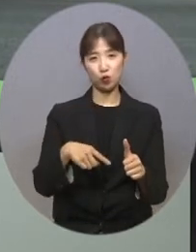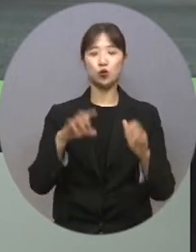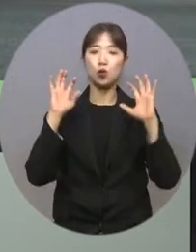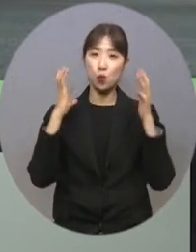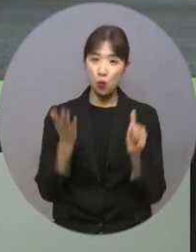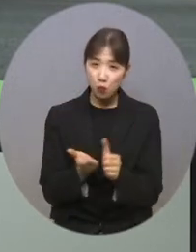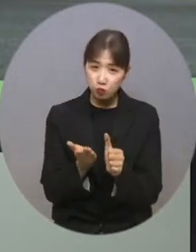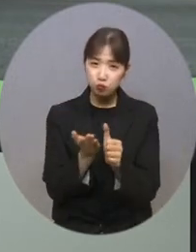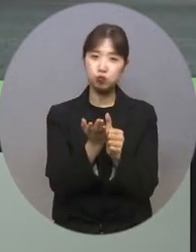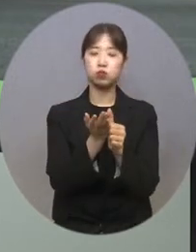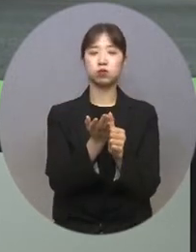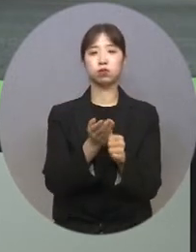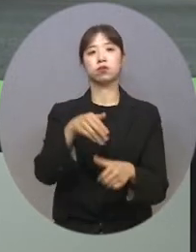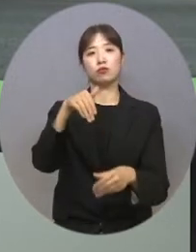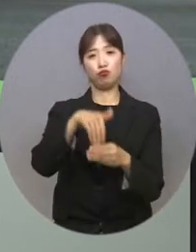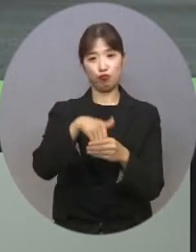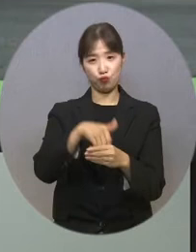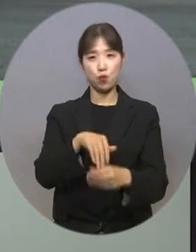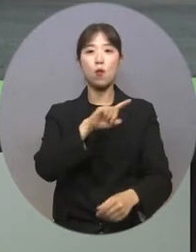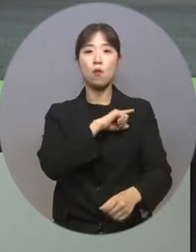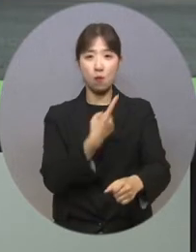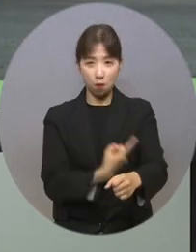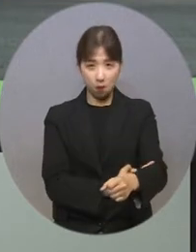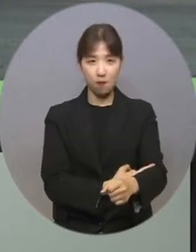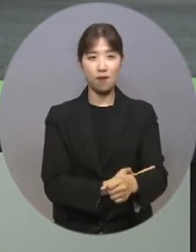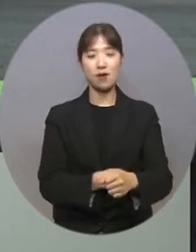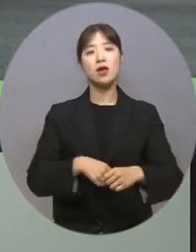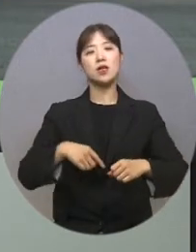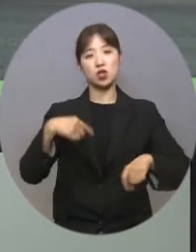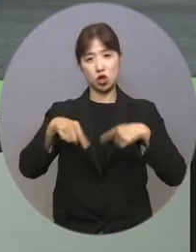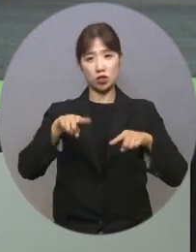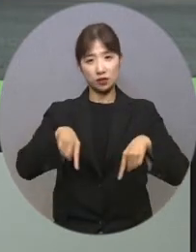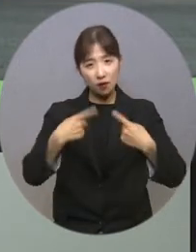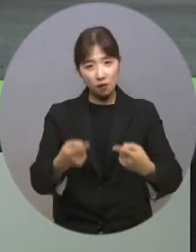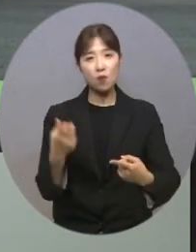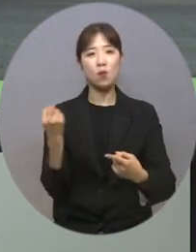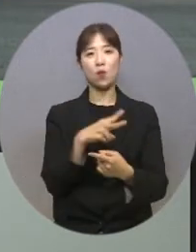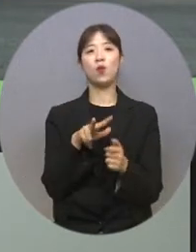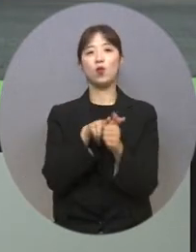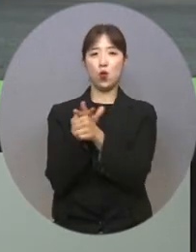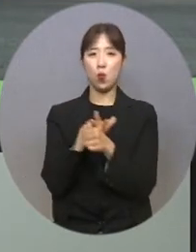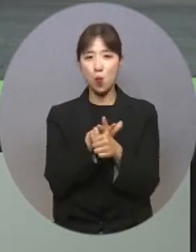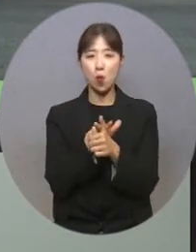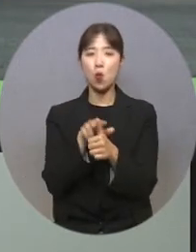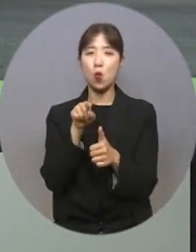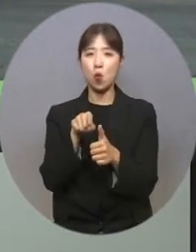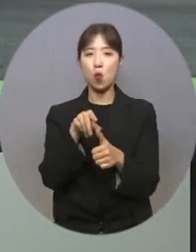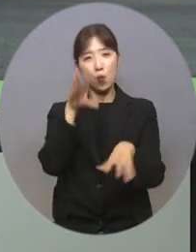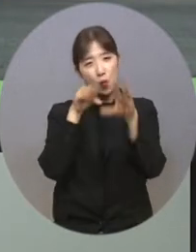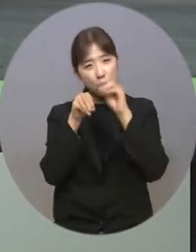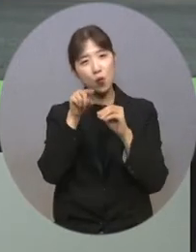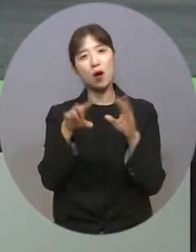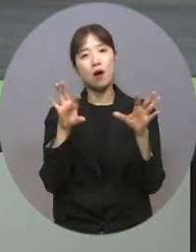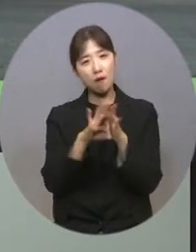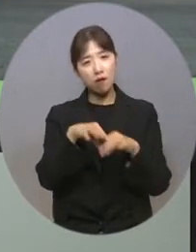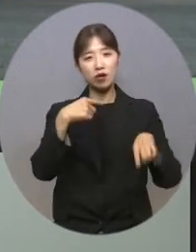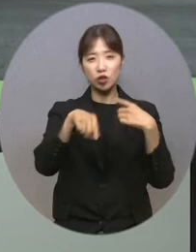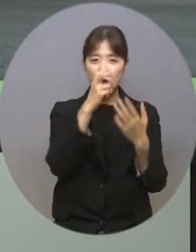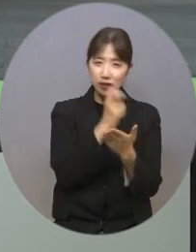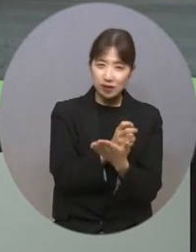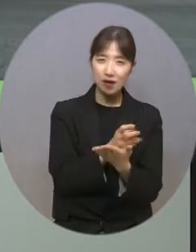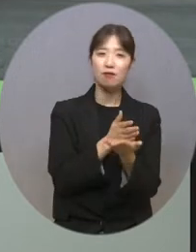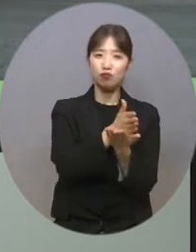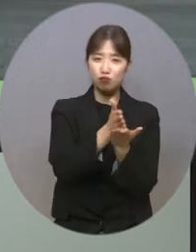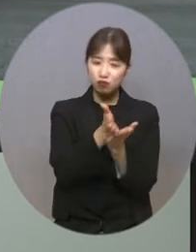또 보유 뭐 투표권 참 정권 정보 접근성이 런 어떤 정책에 분야나 여